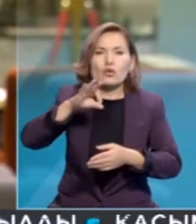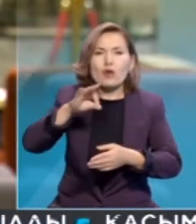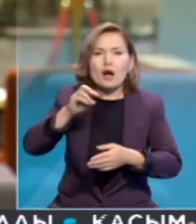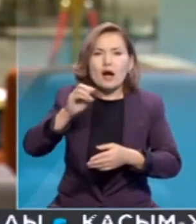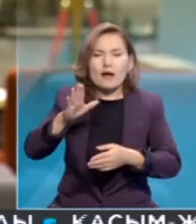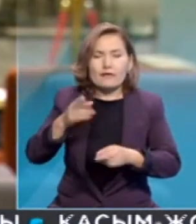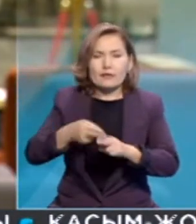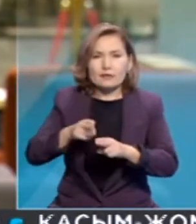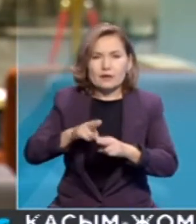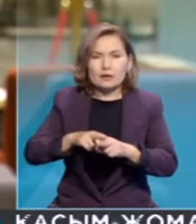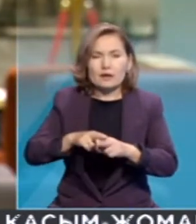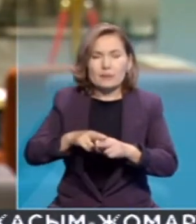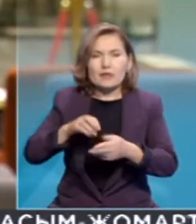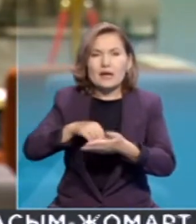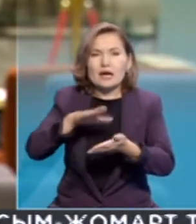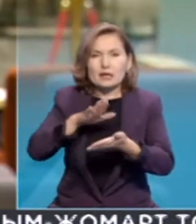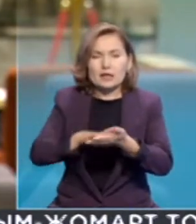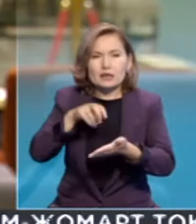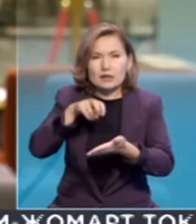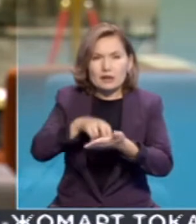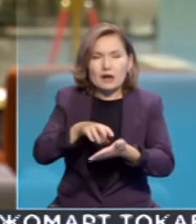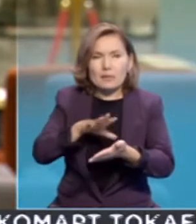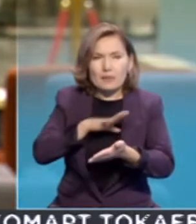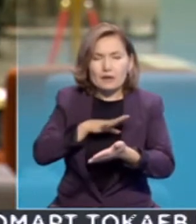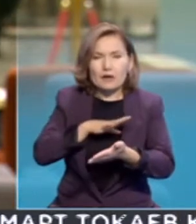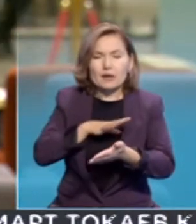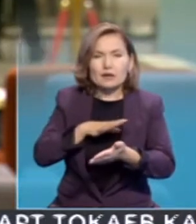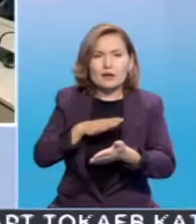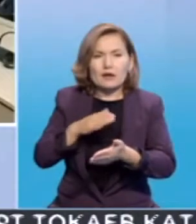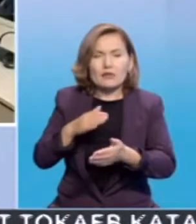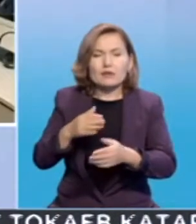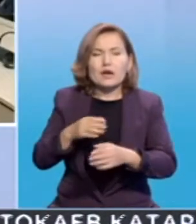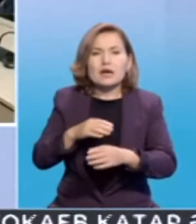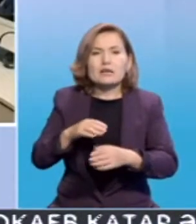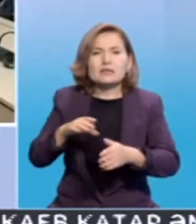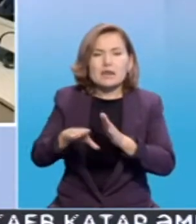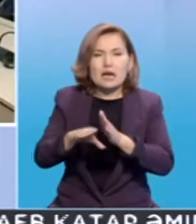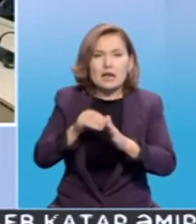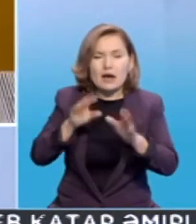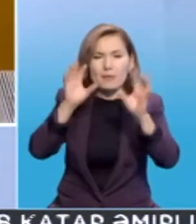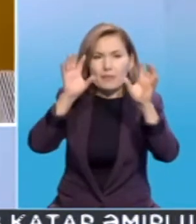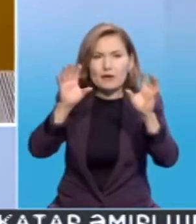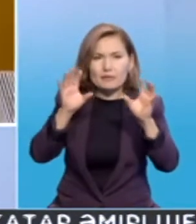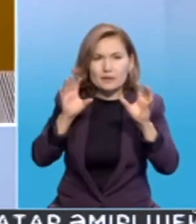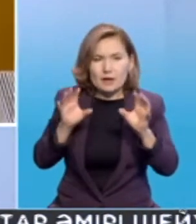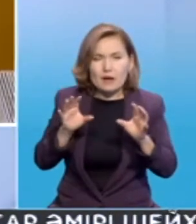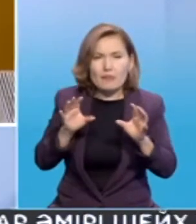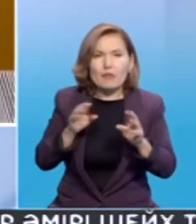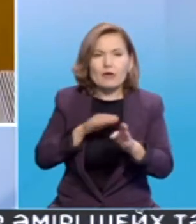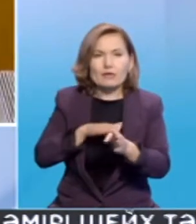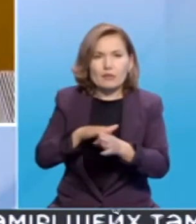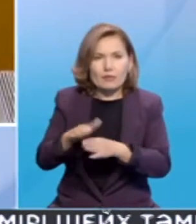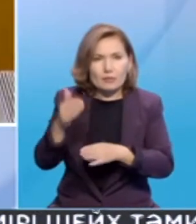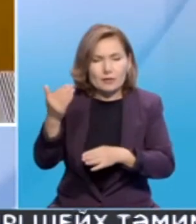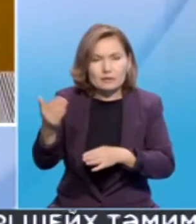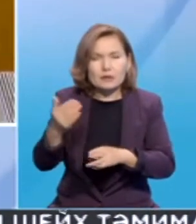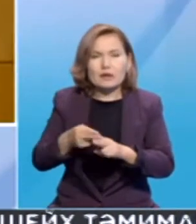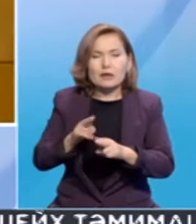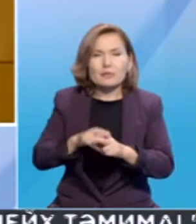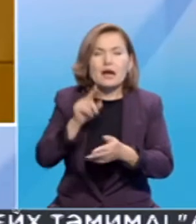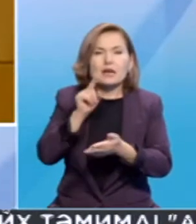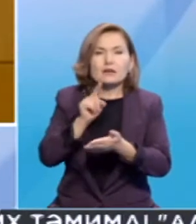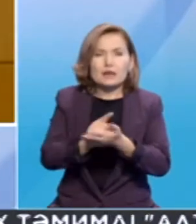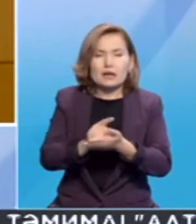Тоқаев тіркелді, кандидатурасы тіркелді. Сайлау туралы конституциялық заңнама бойынша ол